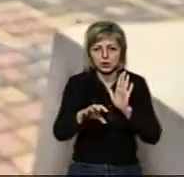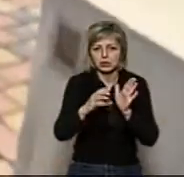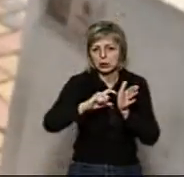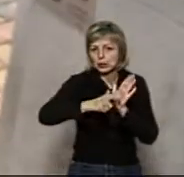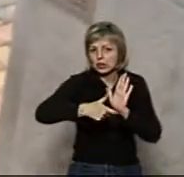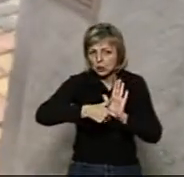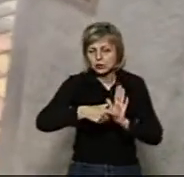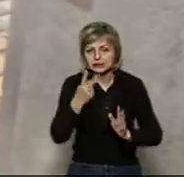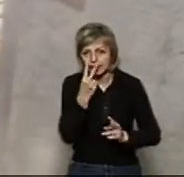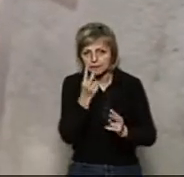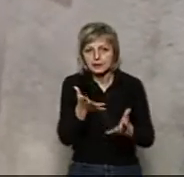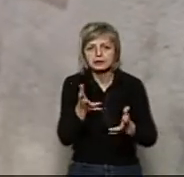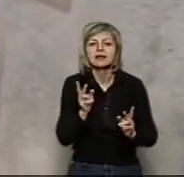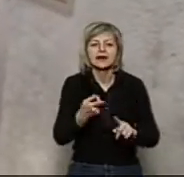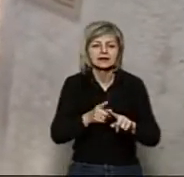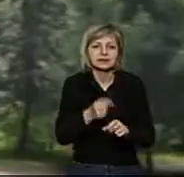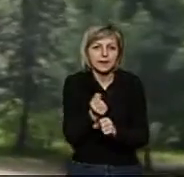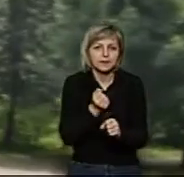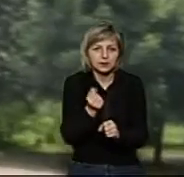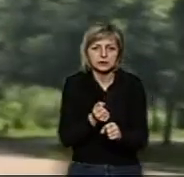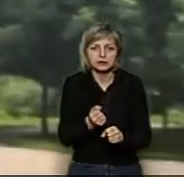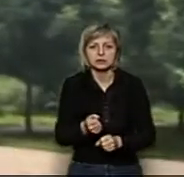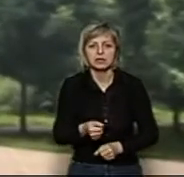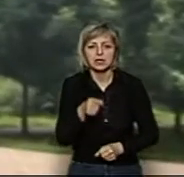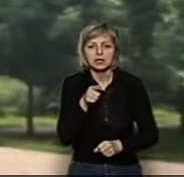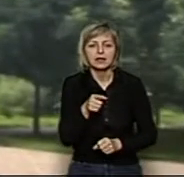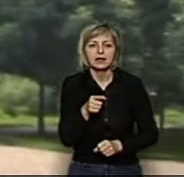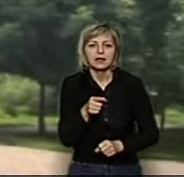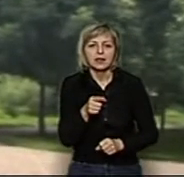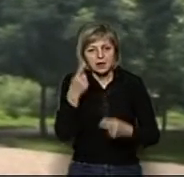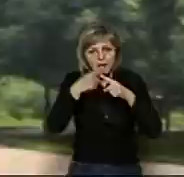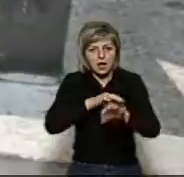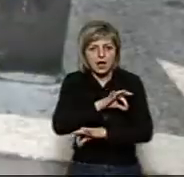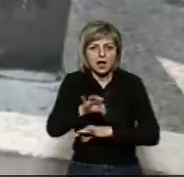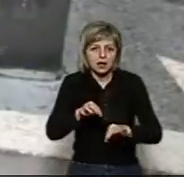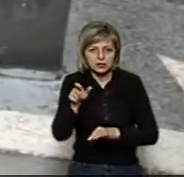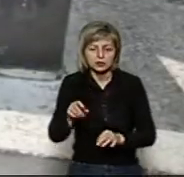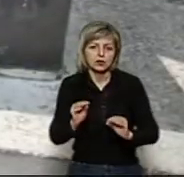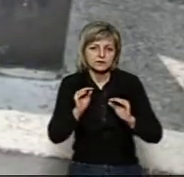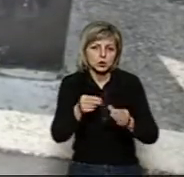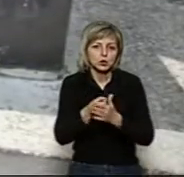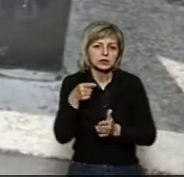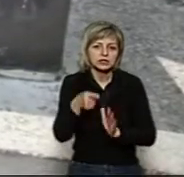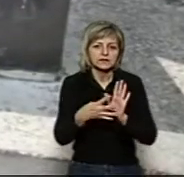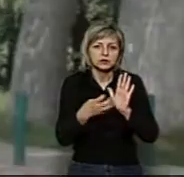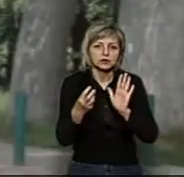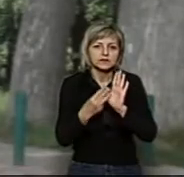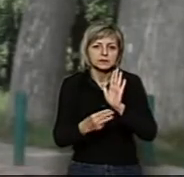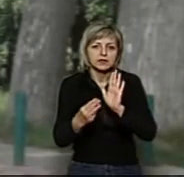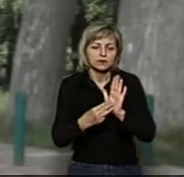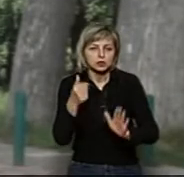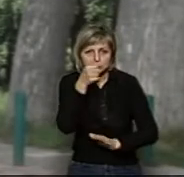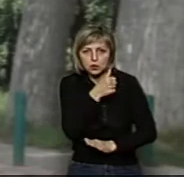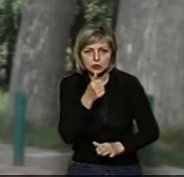зараз ми можемо спостерігати, як це працює. Скульптор Любомир Яремчук, архітектор Андрій Микита. Встановлено до